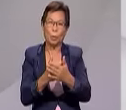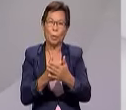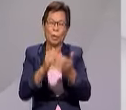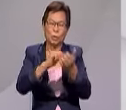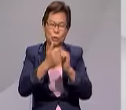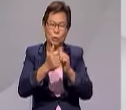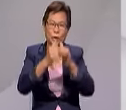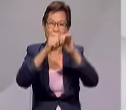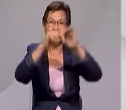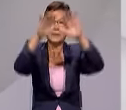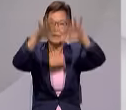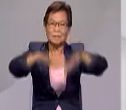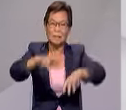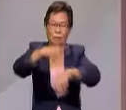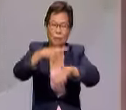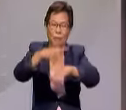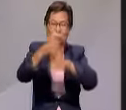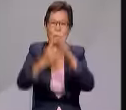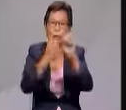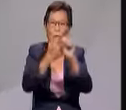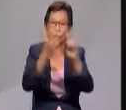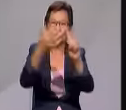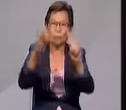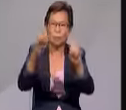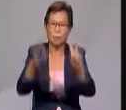Filipina 2019.